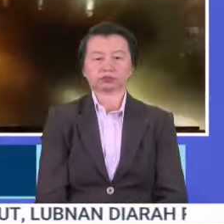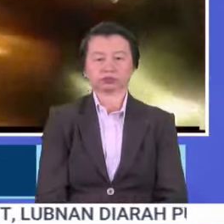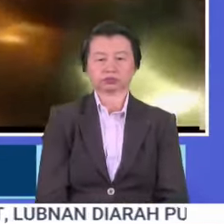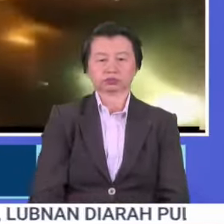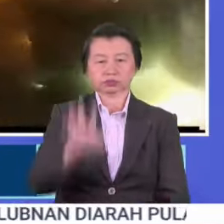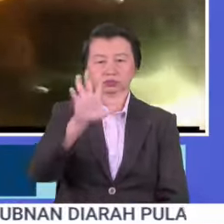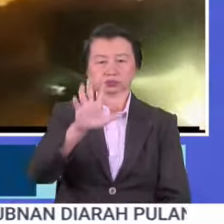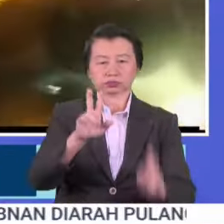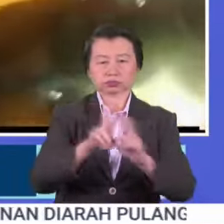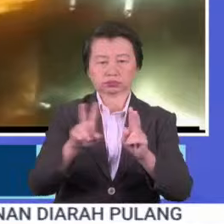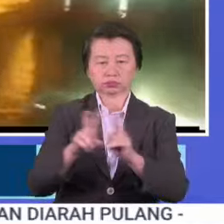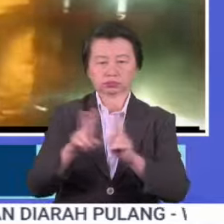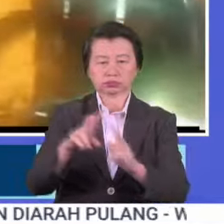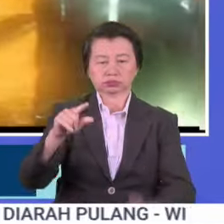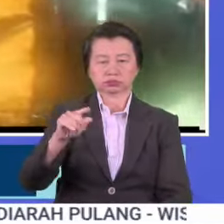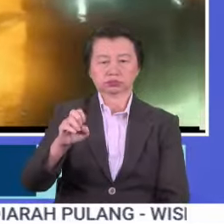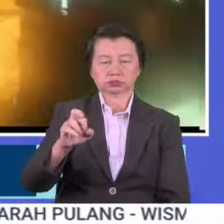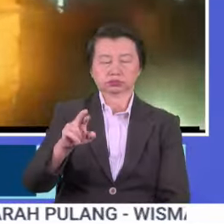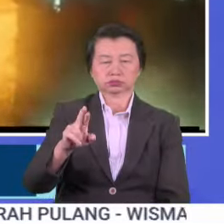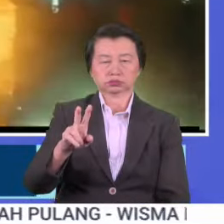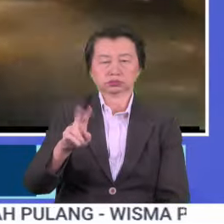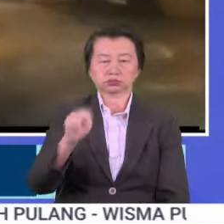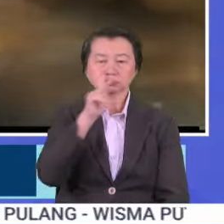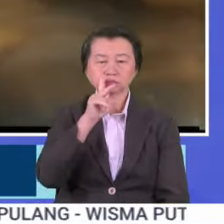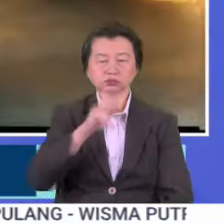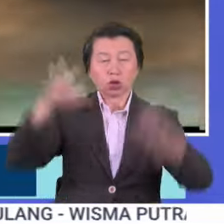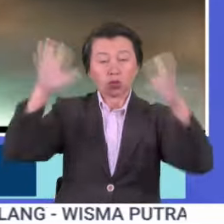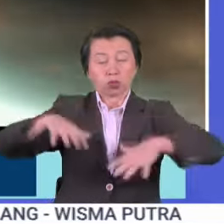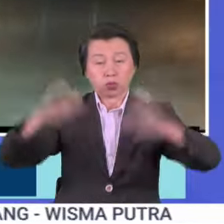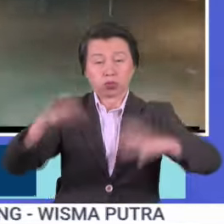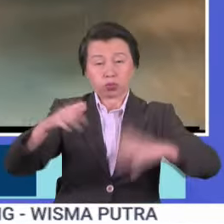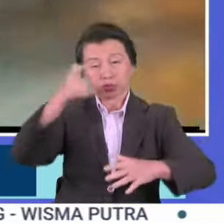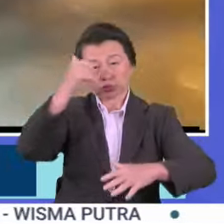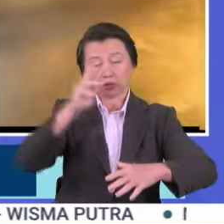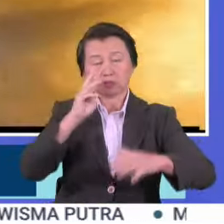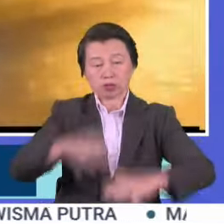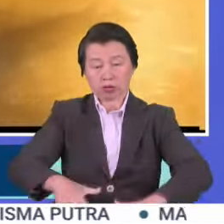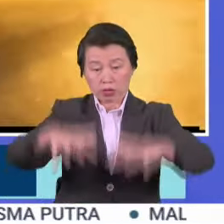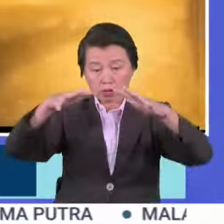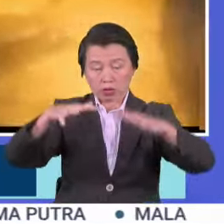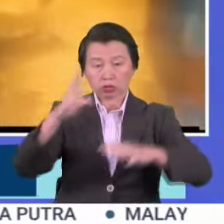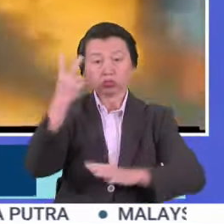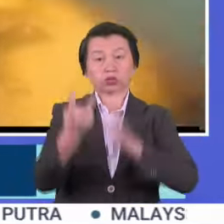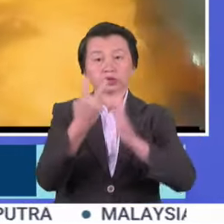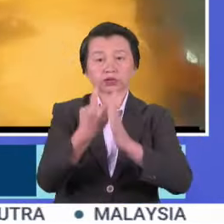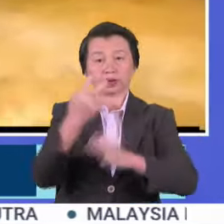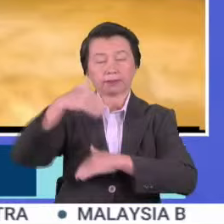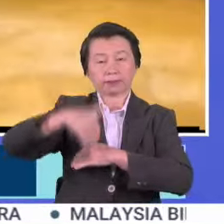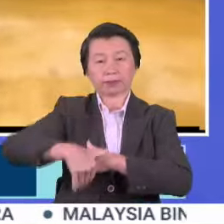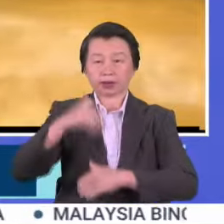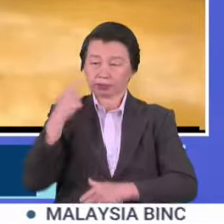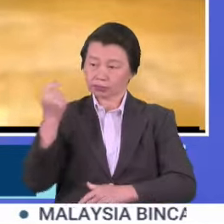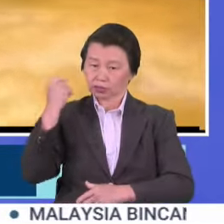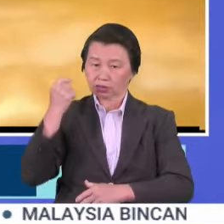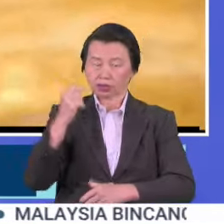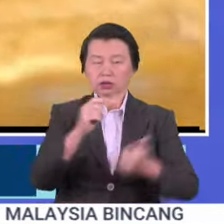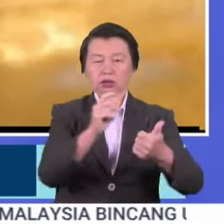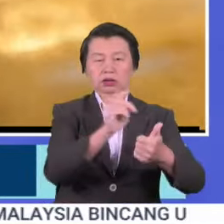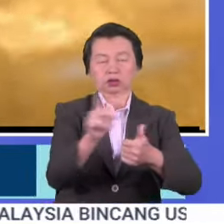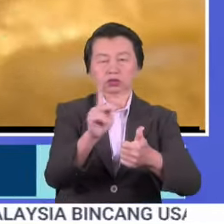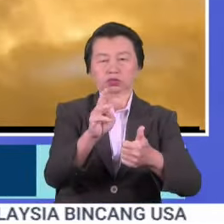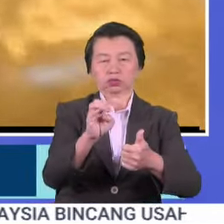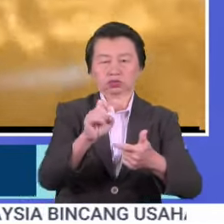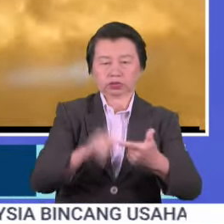5 kampung di Gurun Kedah dilanda banjir kilat berikutan hujan lebat melebihi 2 jam malam tadi. Kampung terlibat Kampung Sungai Kunyit,